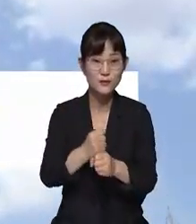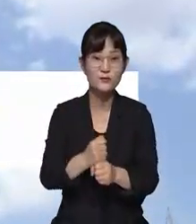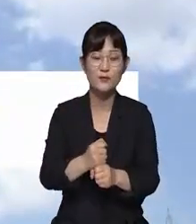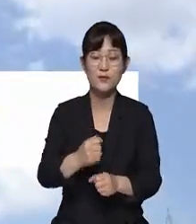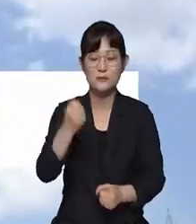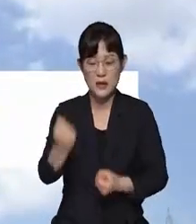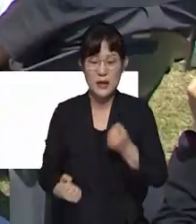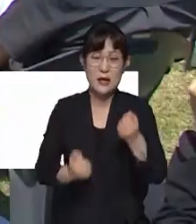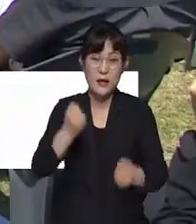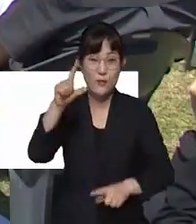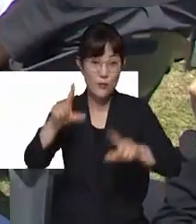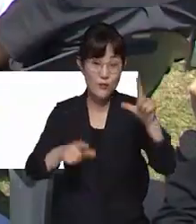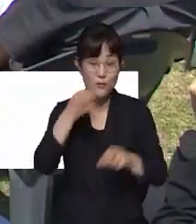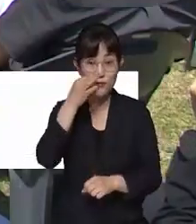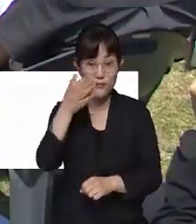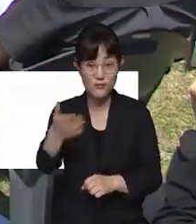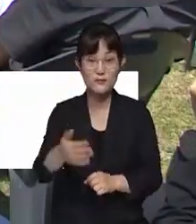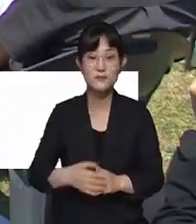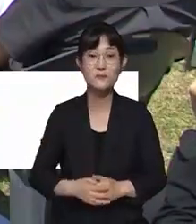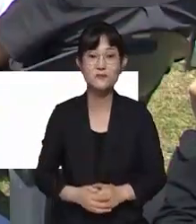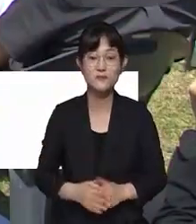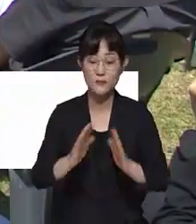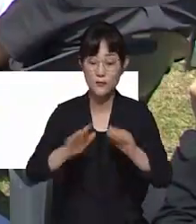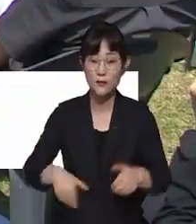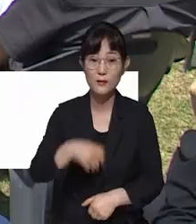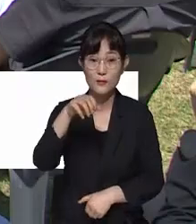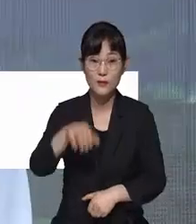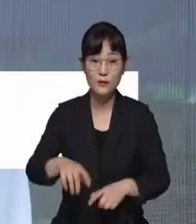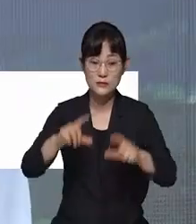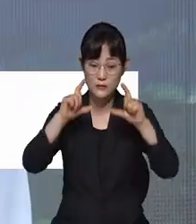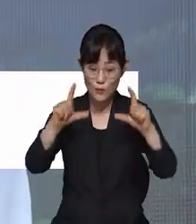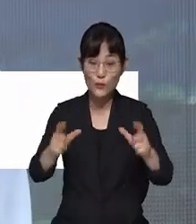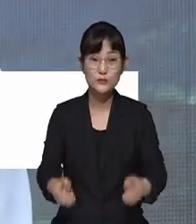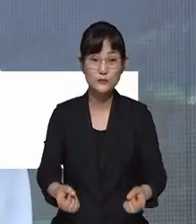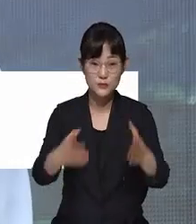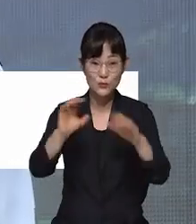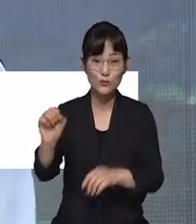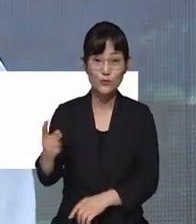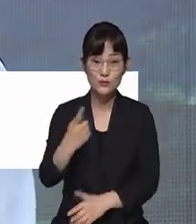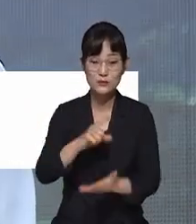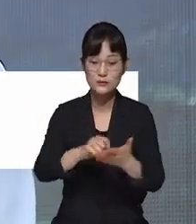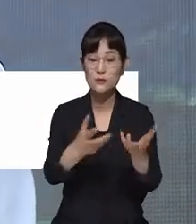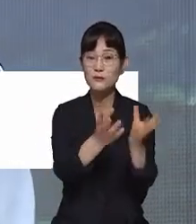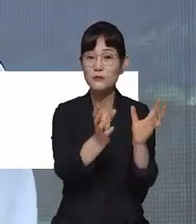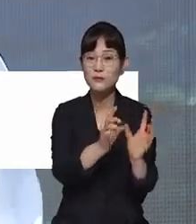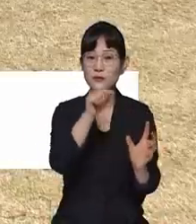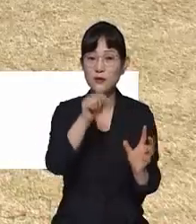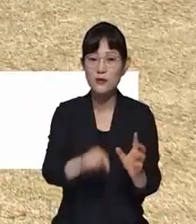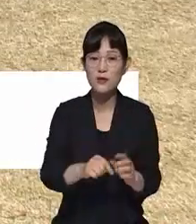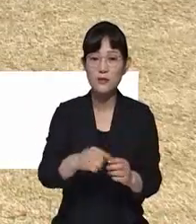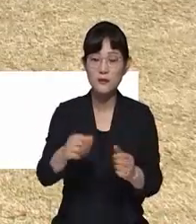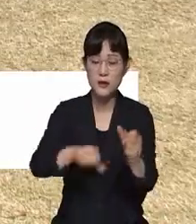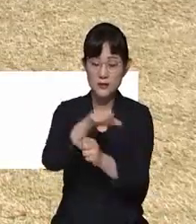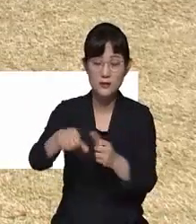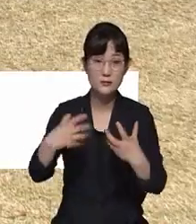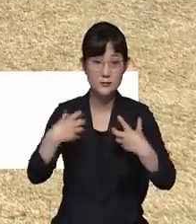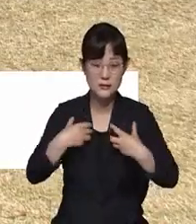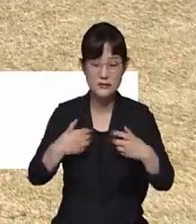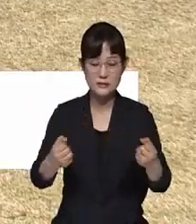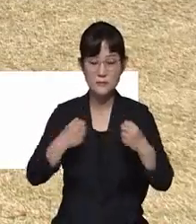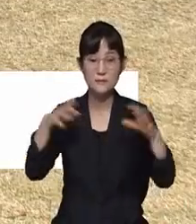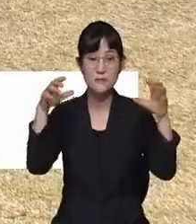힘차게 밟는 퍼포먼스 등을 진행했습니다. 전라남도는 선포식을 계기로 해당 지자체와 영산강 유역환경청과 협력을